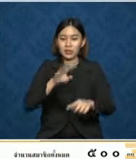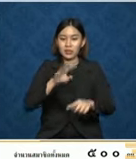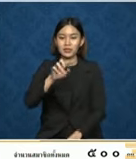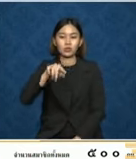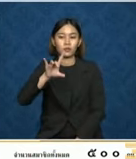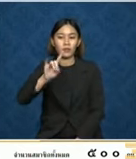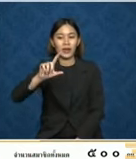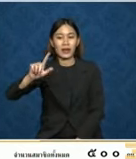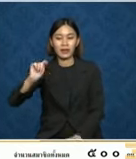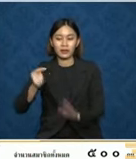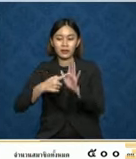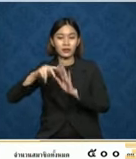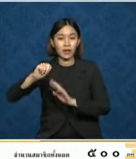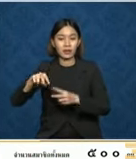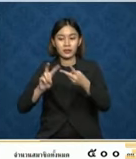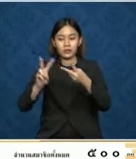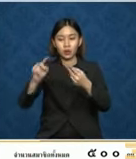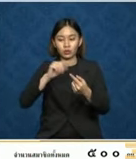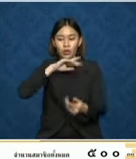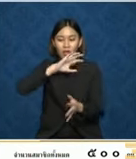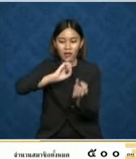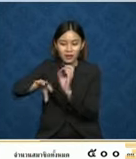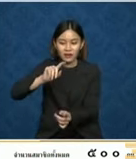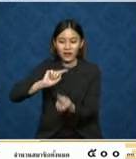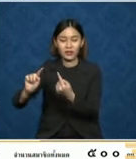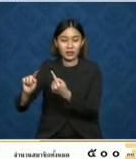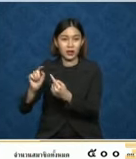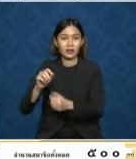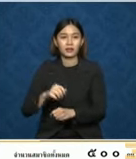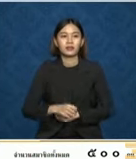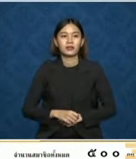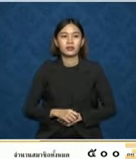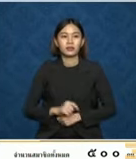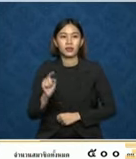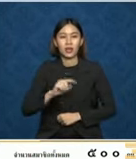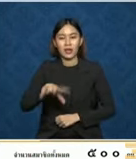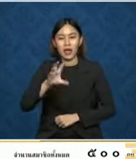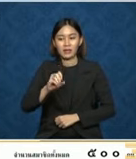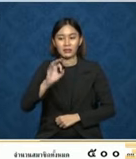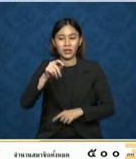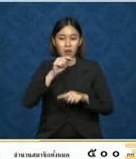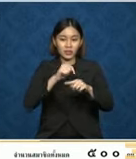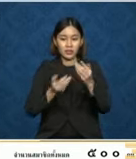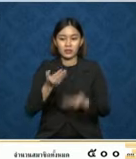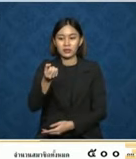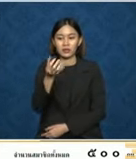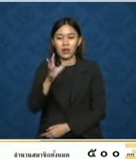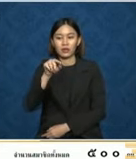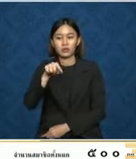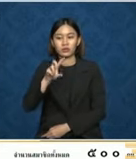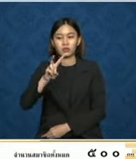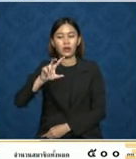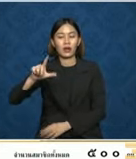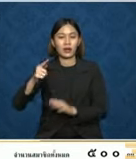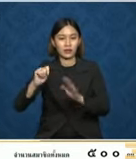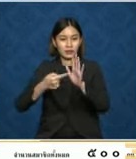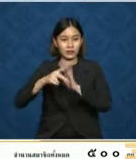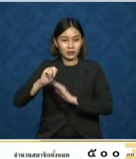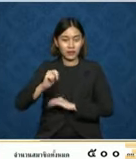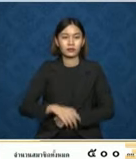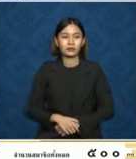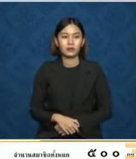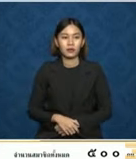านตันส่วนที่2ครับเป็นขยะที่ต้องดำเนินการกำจัด 59% หรือ 15.2 ล้านตันท่านประธาน